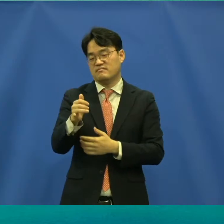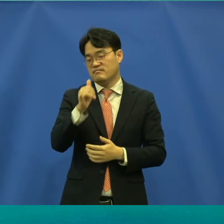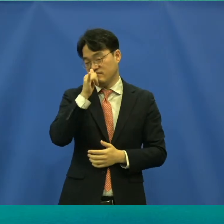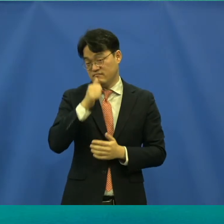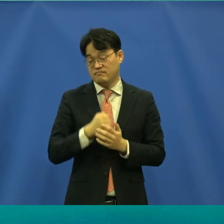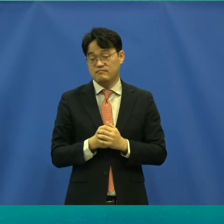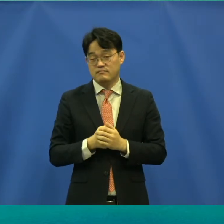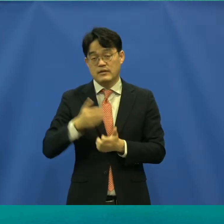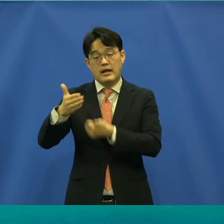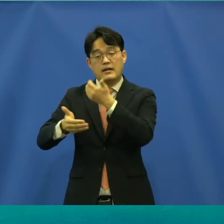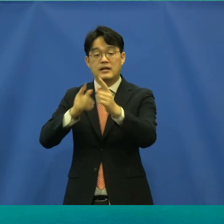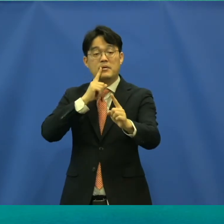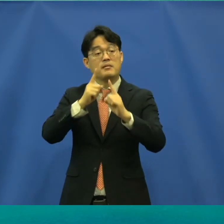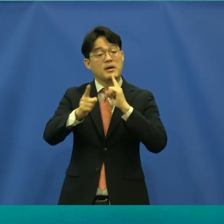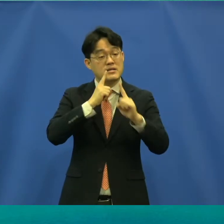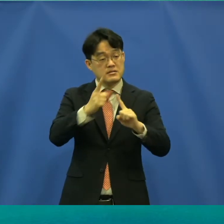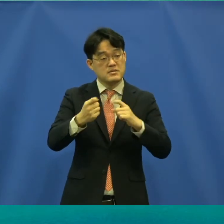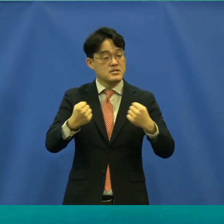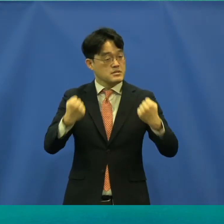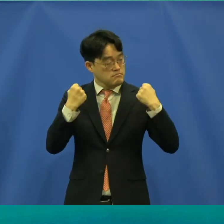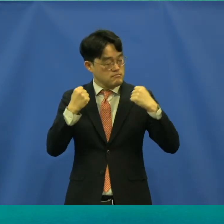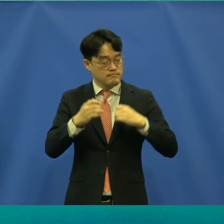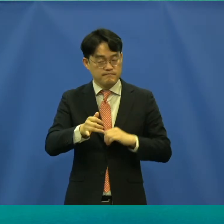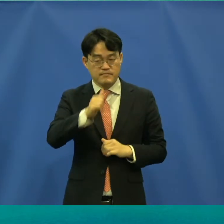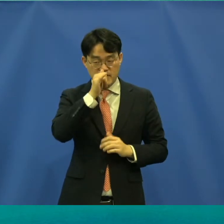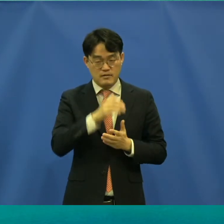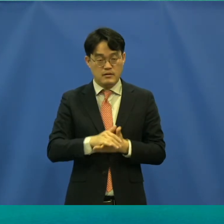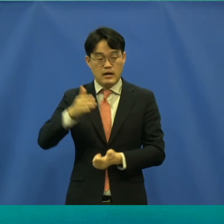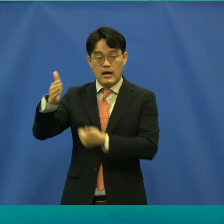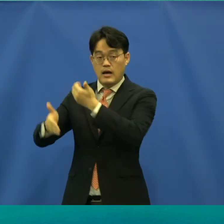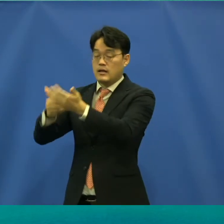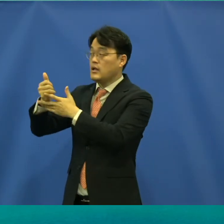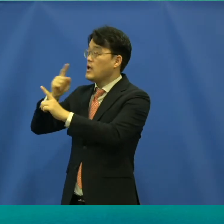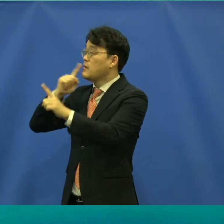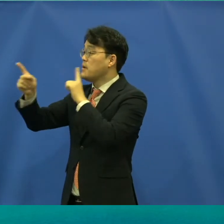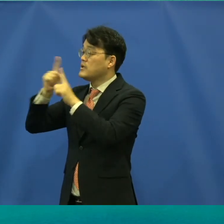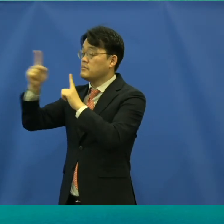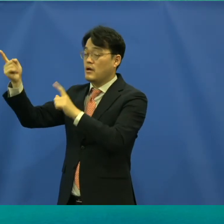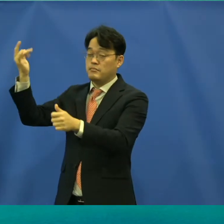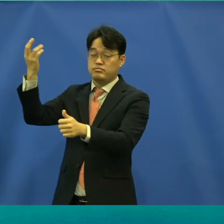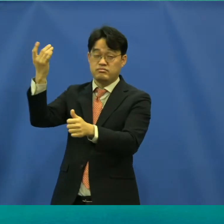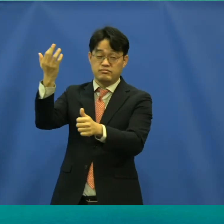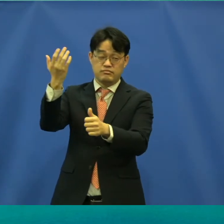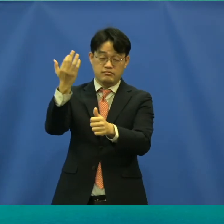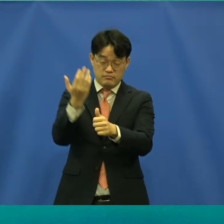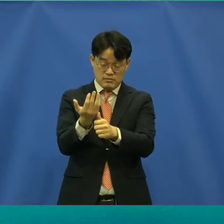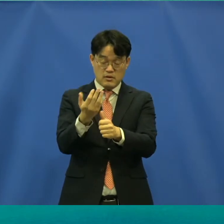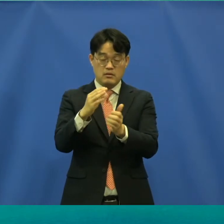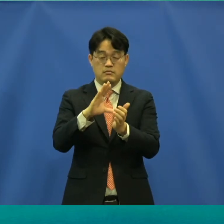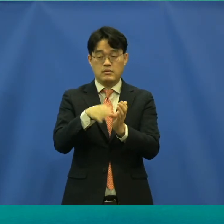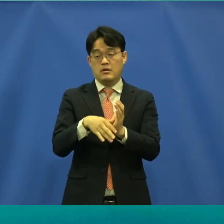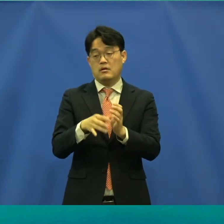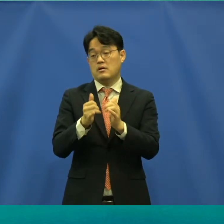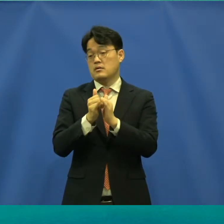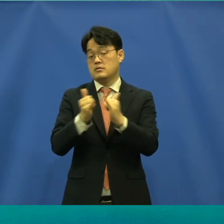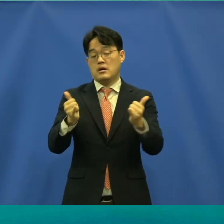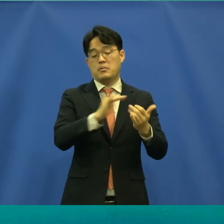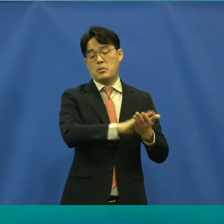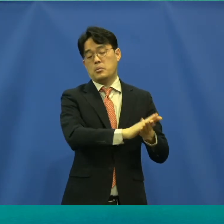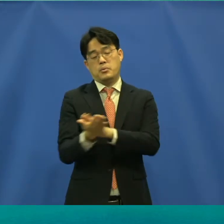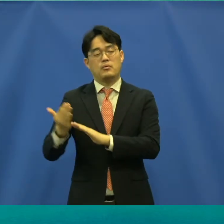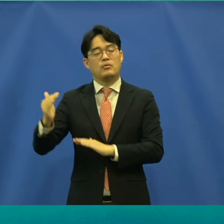말씀이 능력이에요. 말씀이 임할 때 그 사람을 변화시키는 힘이 있습니다. 그 존재를 흔들어 놓습니다. 그래서 이